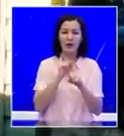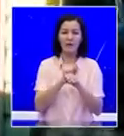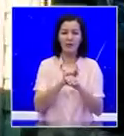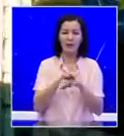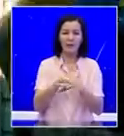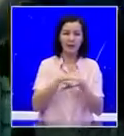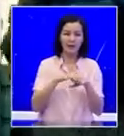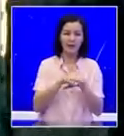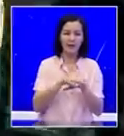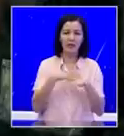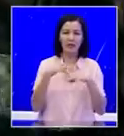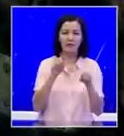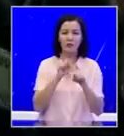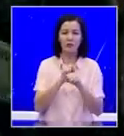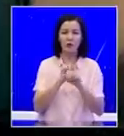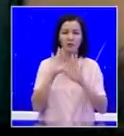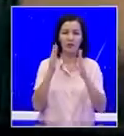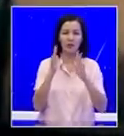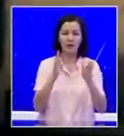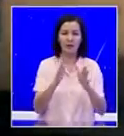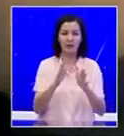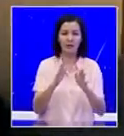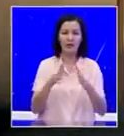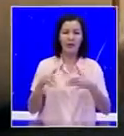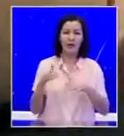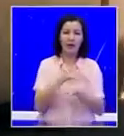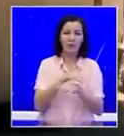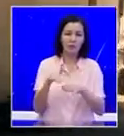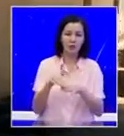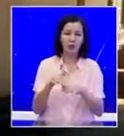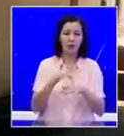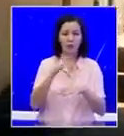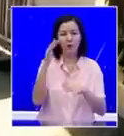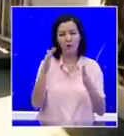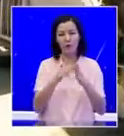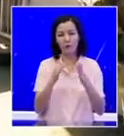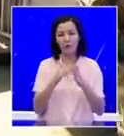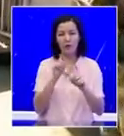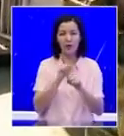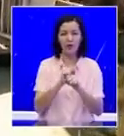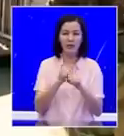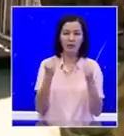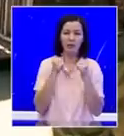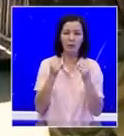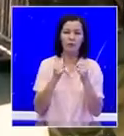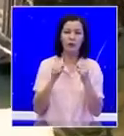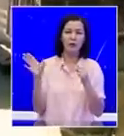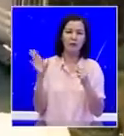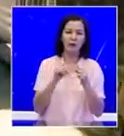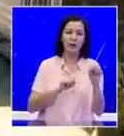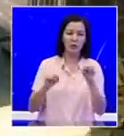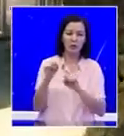базарлар, автотұрақтар, саябақтар, скверлер, аллеялар, көпқабатты үйлер, айылдамалар, спорт алаңдары